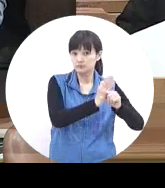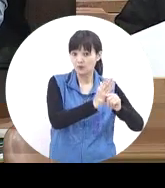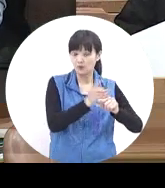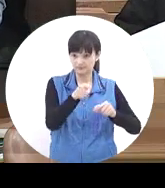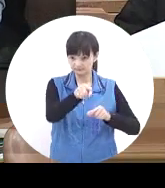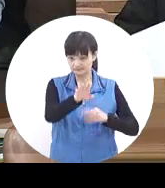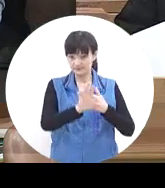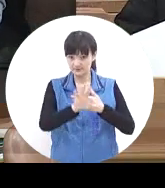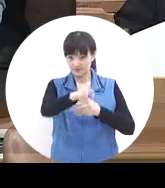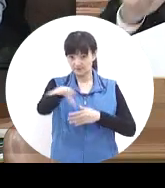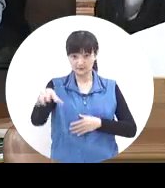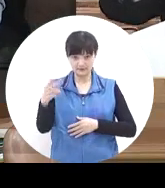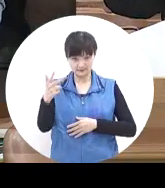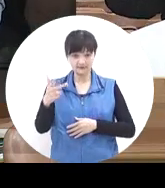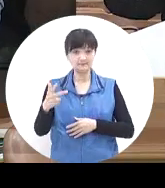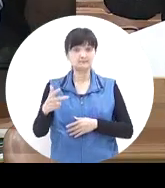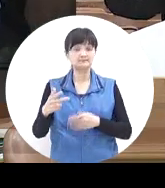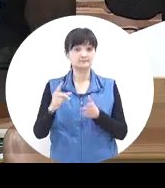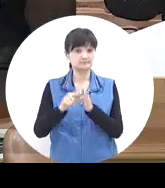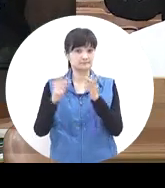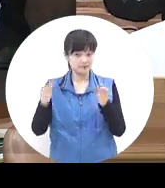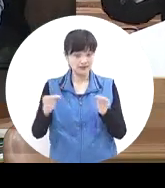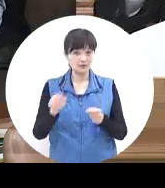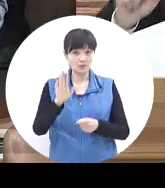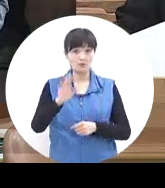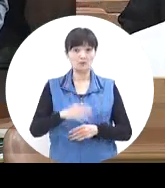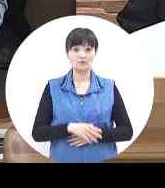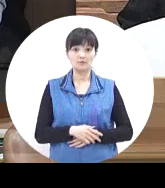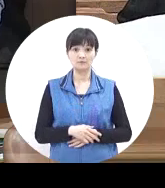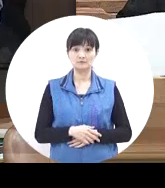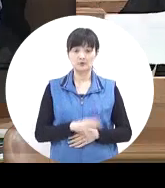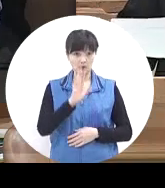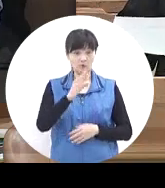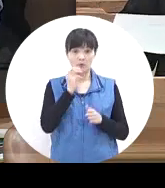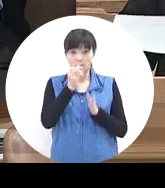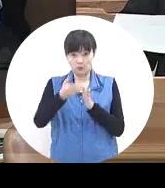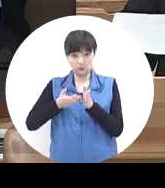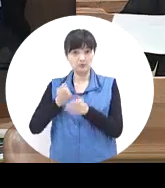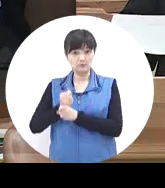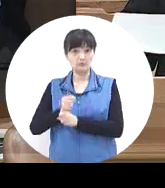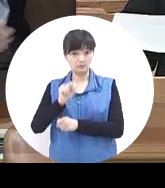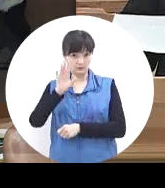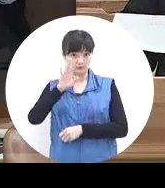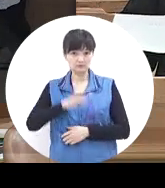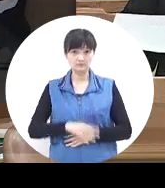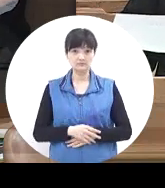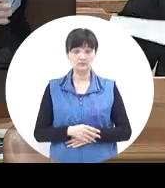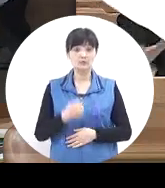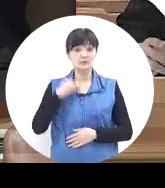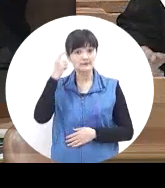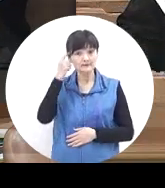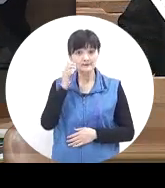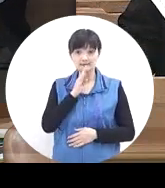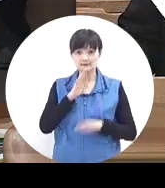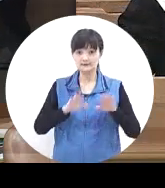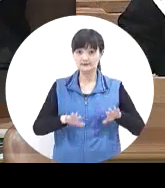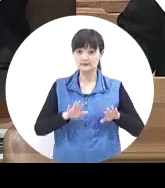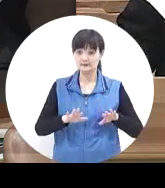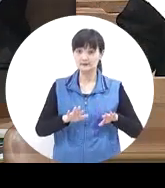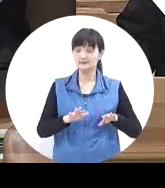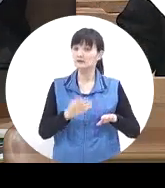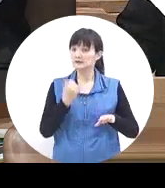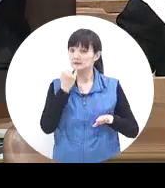啊。现在目前已经拆掉的，先搞政府啊。 哎，我要先走啊。 啊，你我现在意思讲，你现在在重划当中，是不是就开